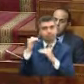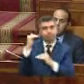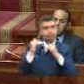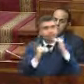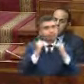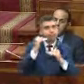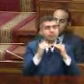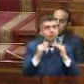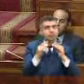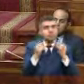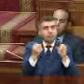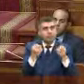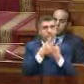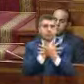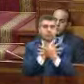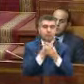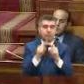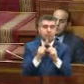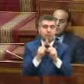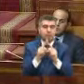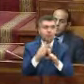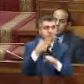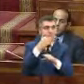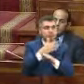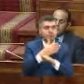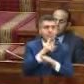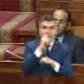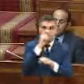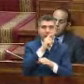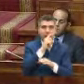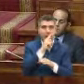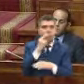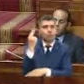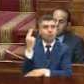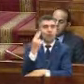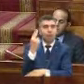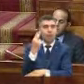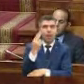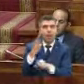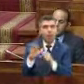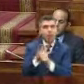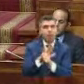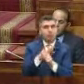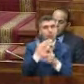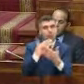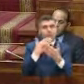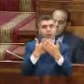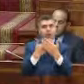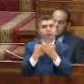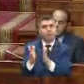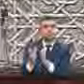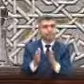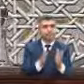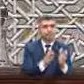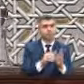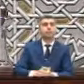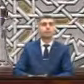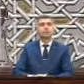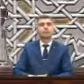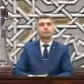يعني واحد النسبه ديال هذا المدرسي في الجانب هذا. لهذا يعني شكرا السيد النائب. هل هناك من تعقيب